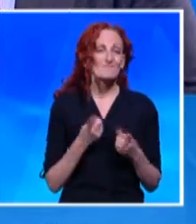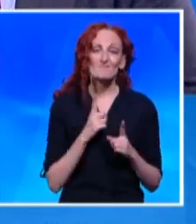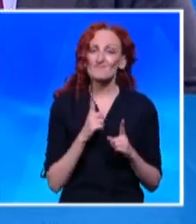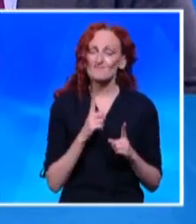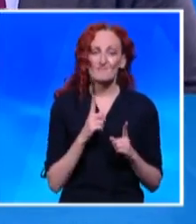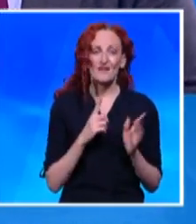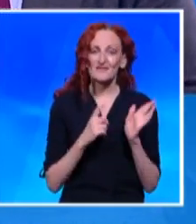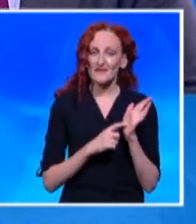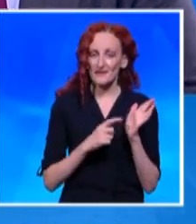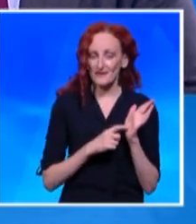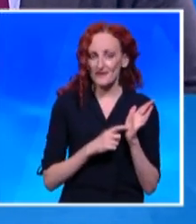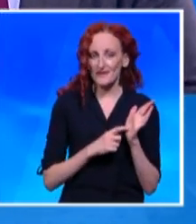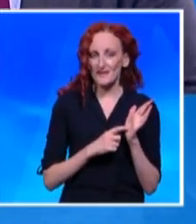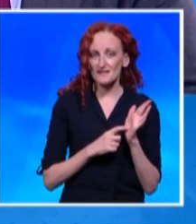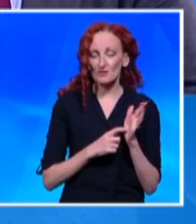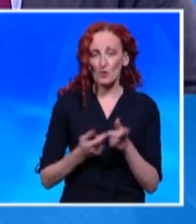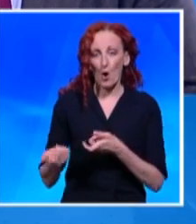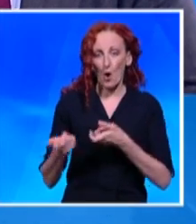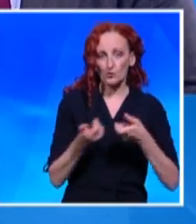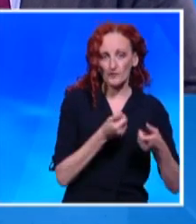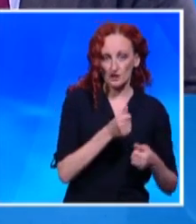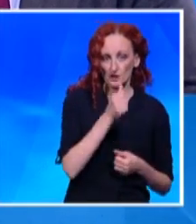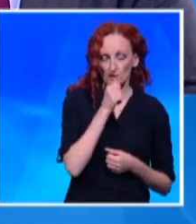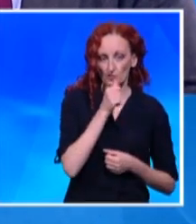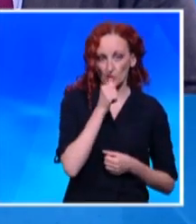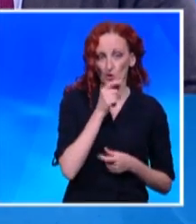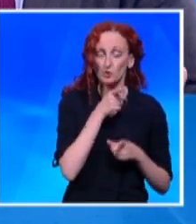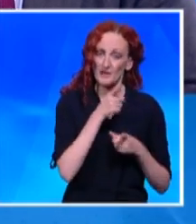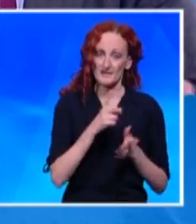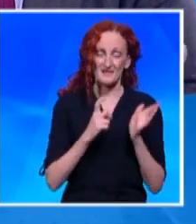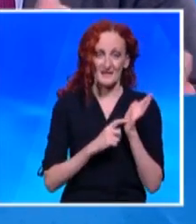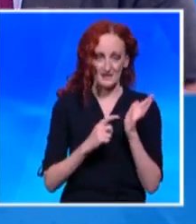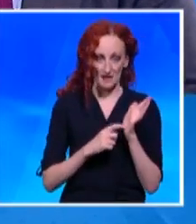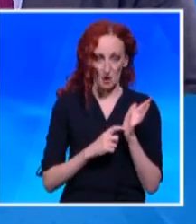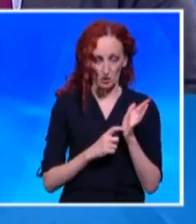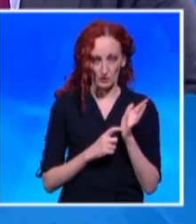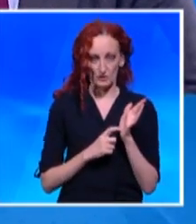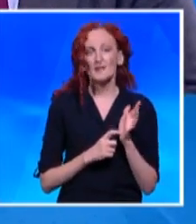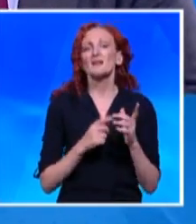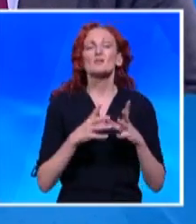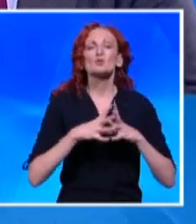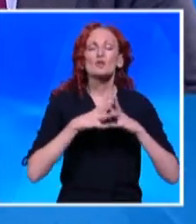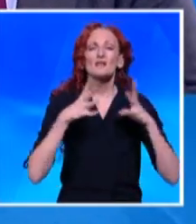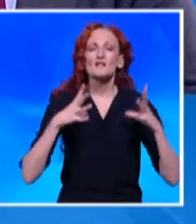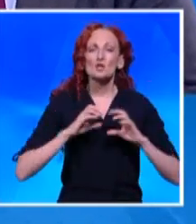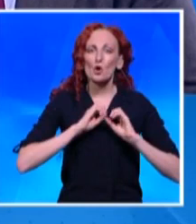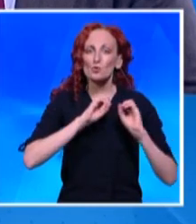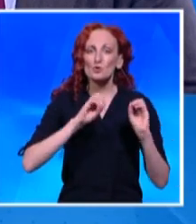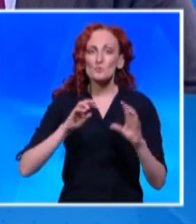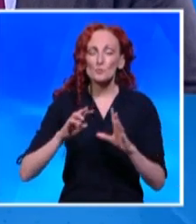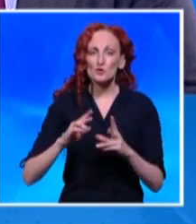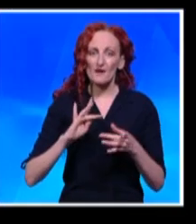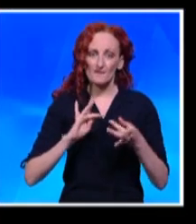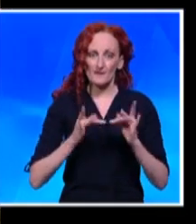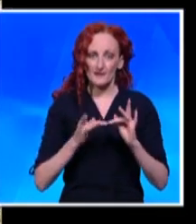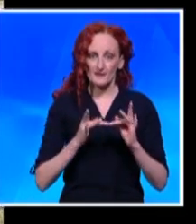нерегламентирано отвеждане на води, но те са законни, тези, които проверихме и които са най-широко разпространени в социалните медии. Тази снимка, която